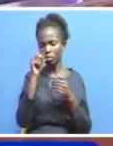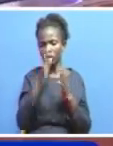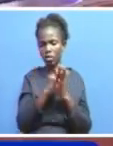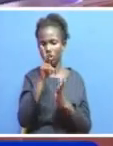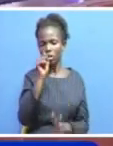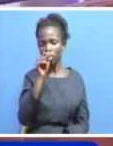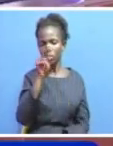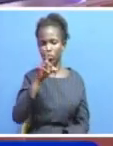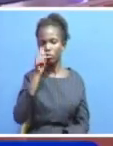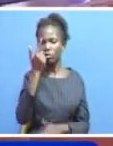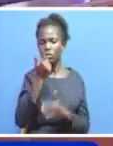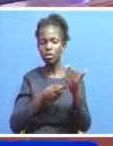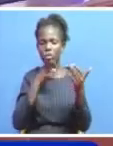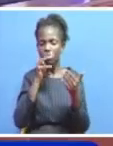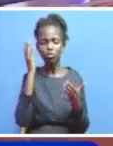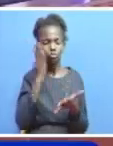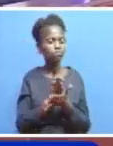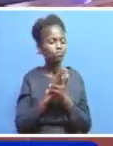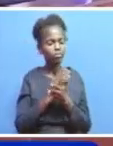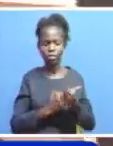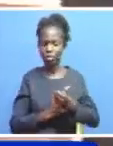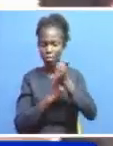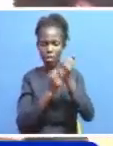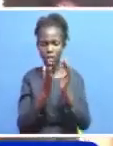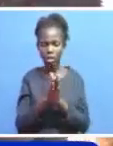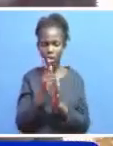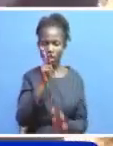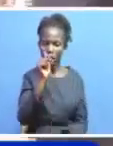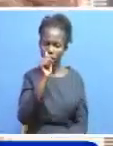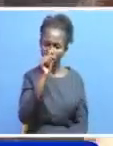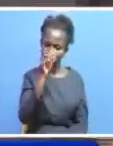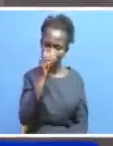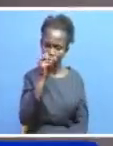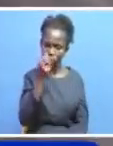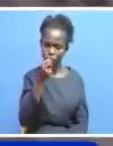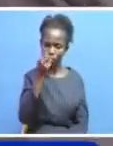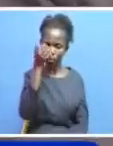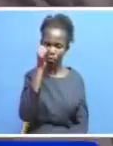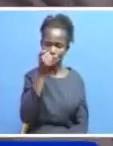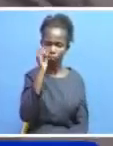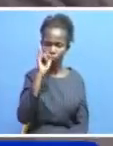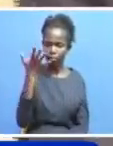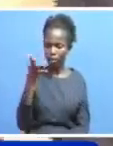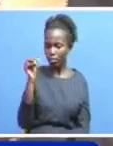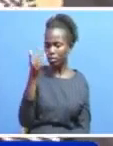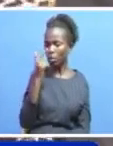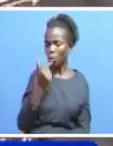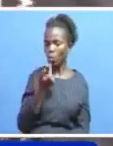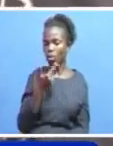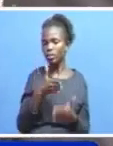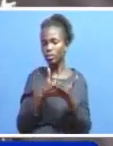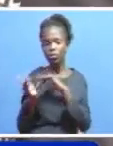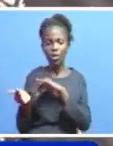katula aiweta we ongamite na uwo na angaleko ya Katonyi ni vovema MCA alamenda umumi ya kivelani indi kithito